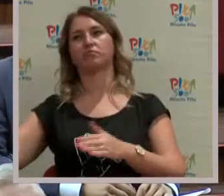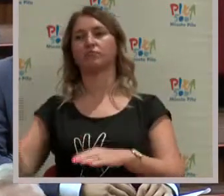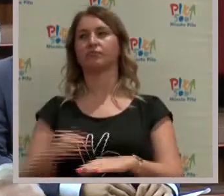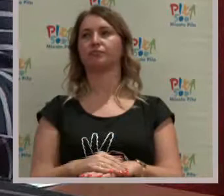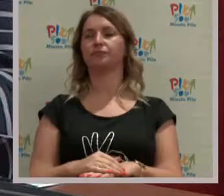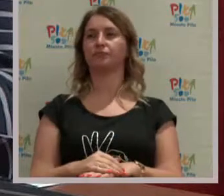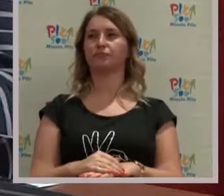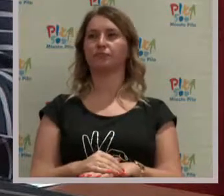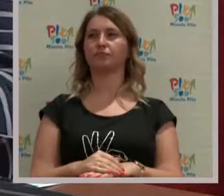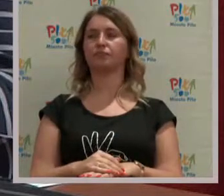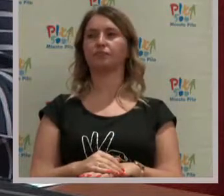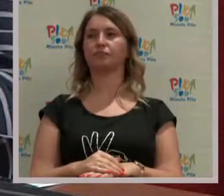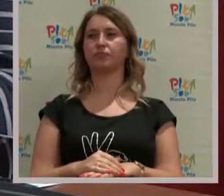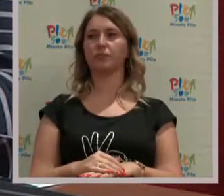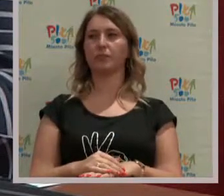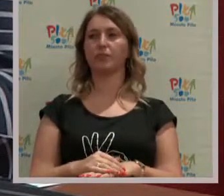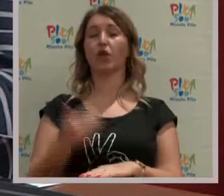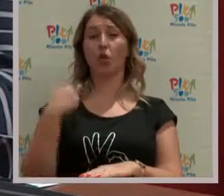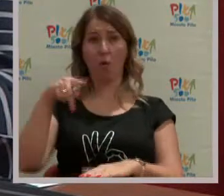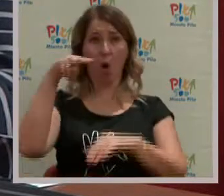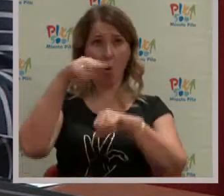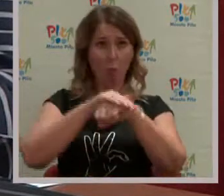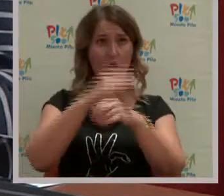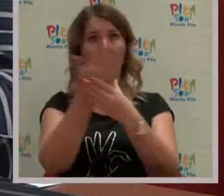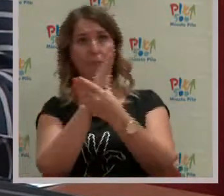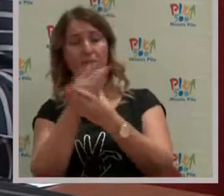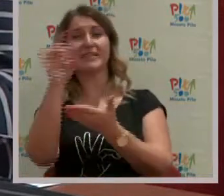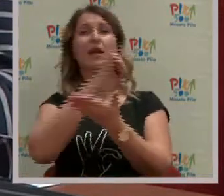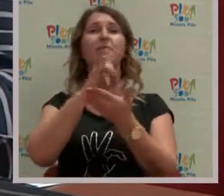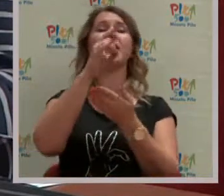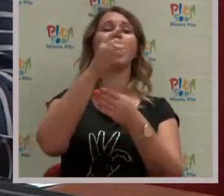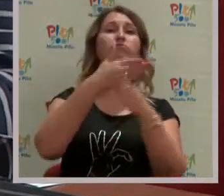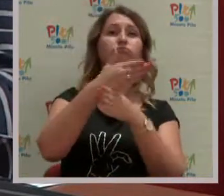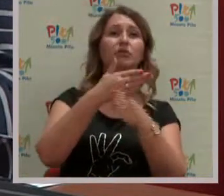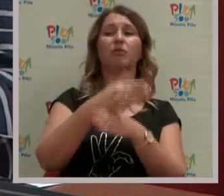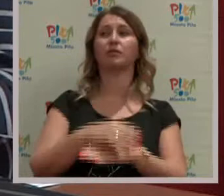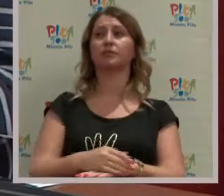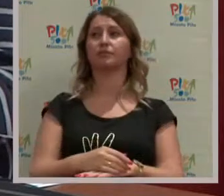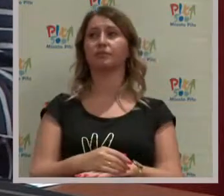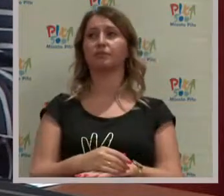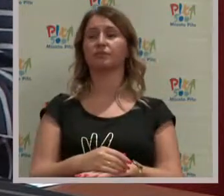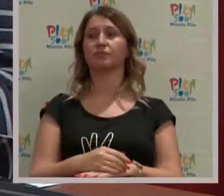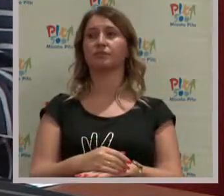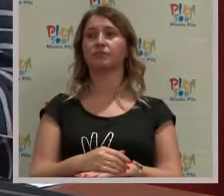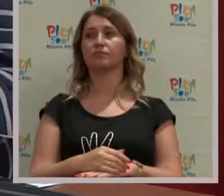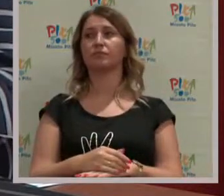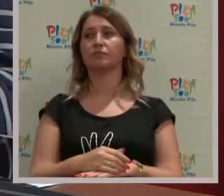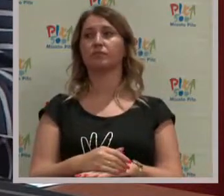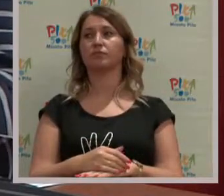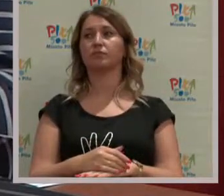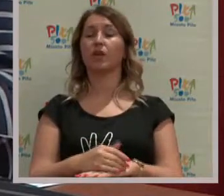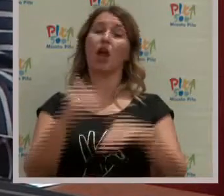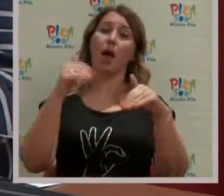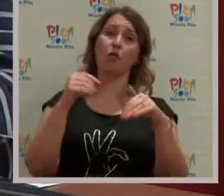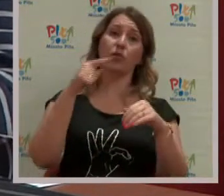one z umowy zawartej pomiędzy gminą Piła a Bankiem Gospodarstwa Krajowego a możliwość wprowadzenia tego zadania do